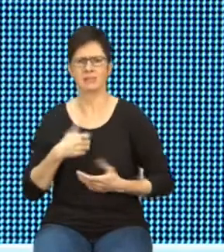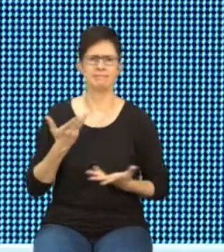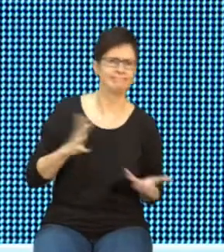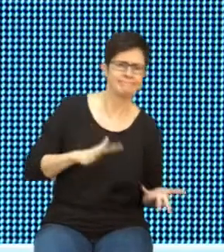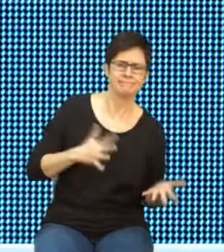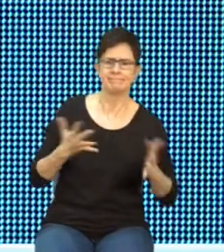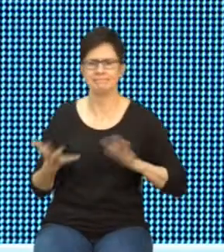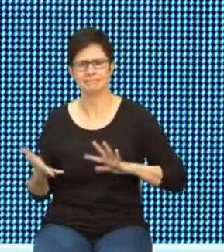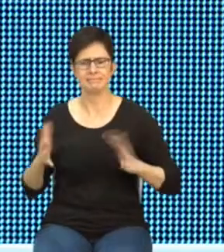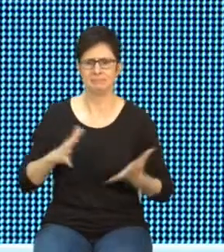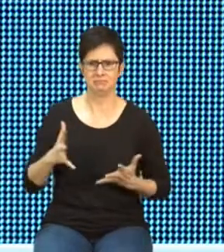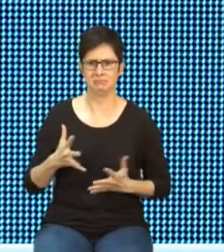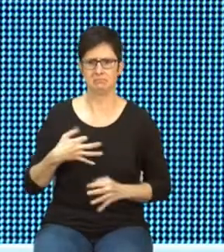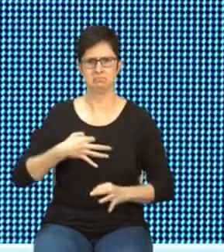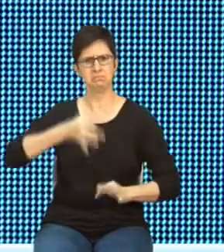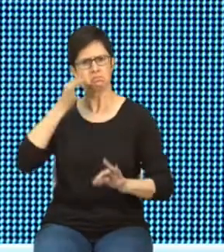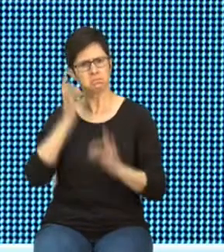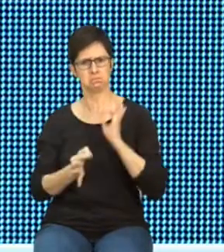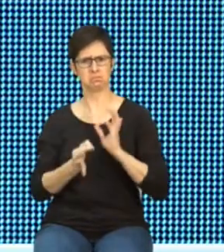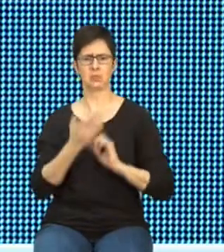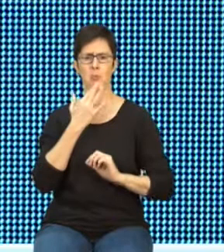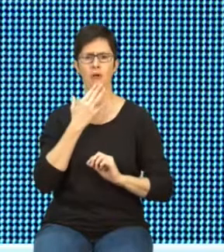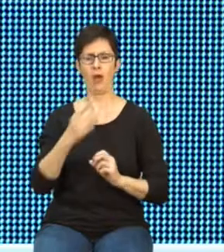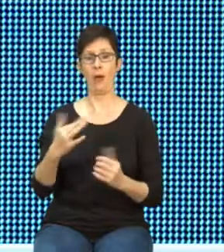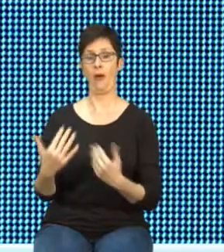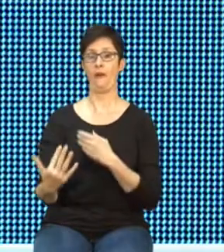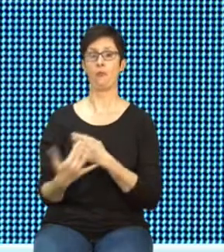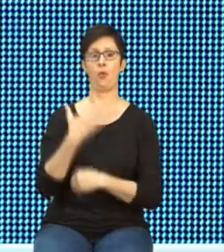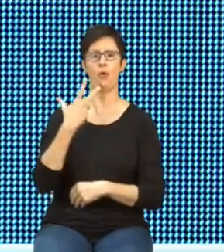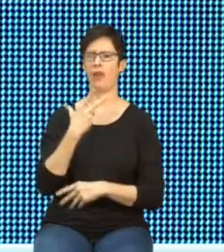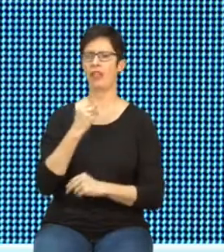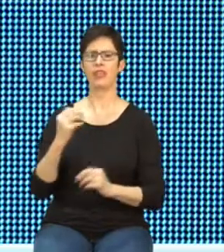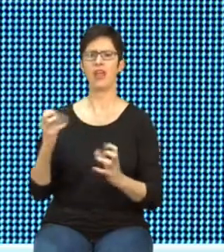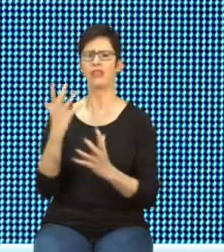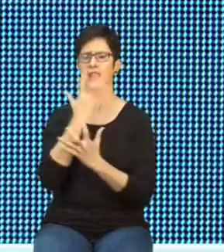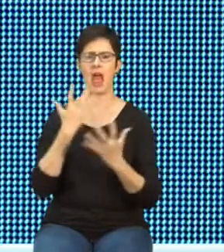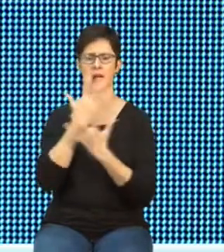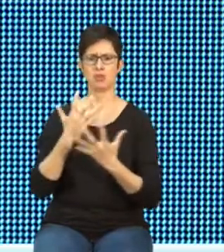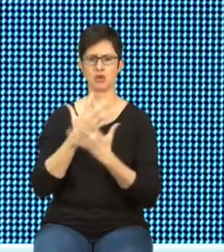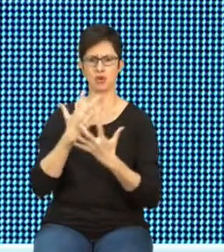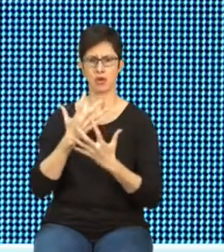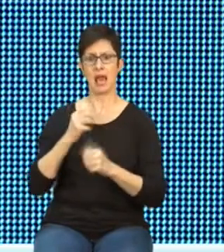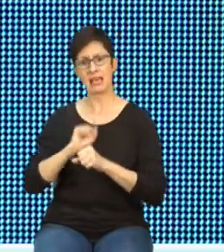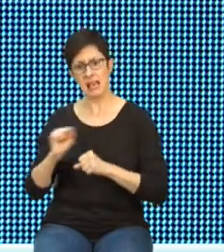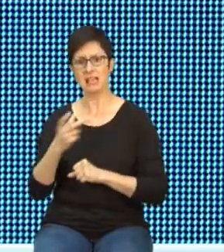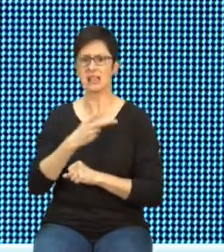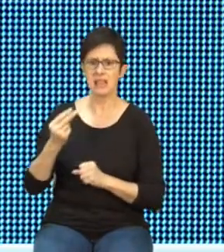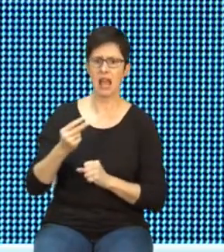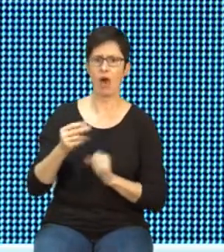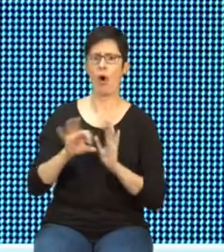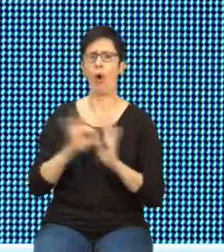czy ten wpływ nie termiczny istnieje Nie istnieje od jakiego poziomu w jakimś stopniu